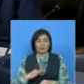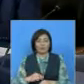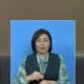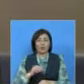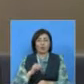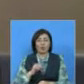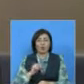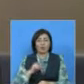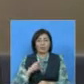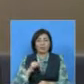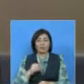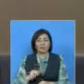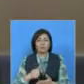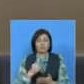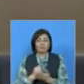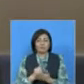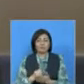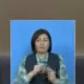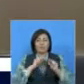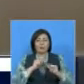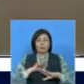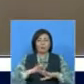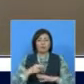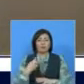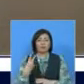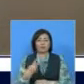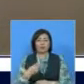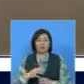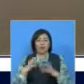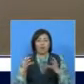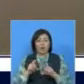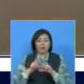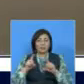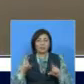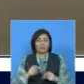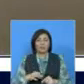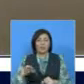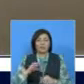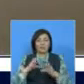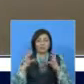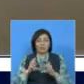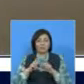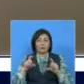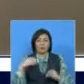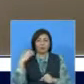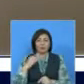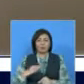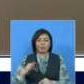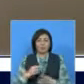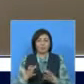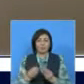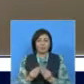госархива. В частности, работы ведутся в двух архивах. Это областном архиве Актюбинской области, а